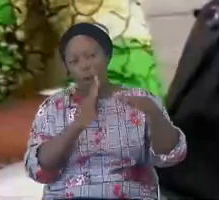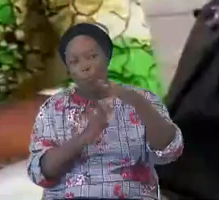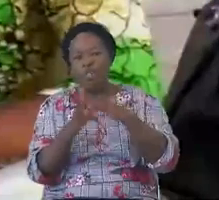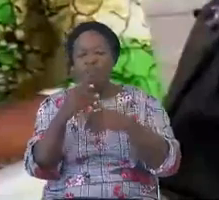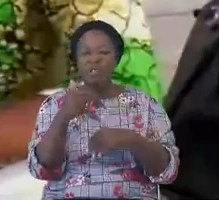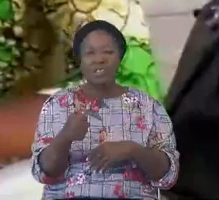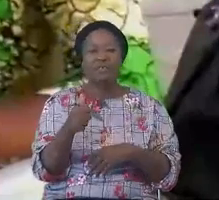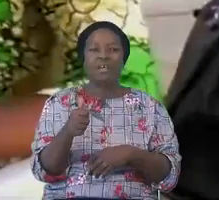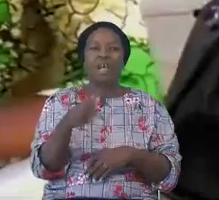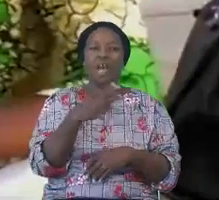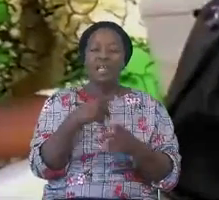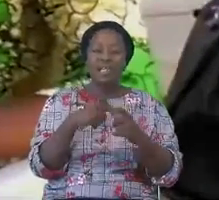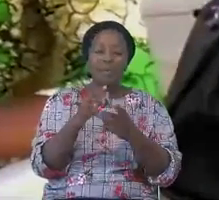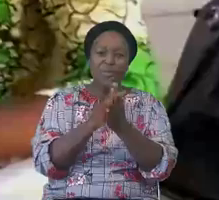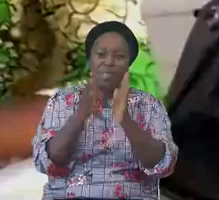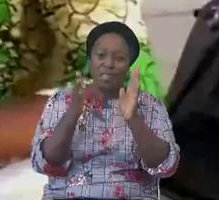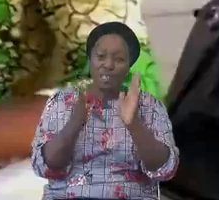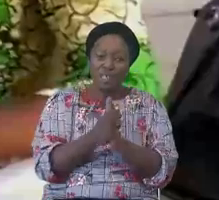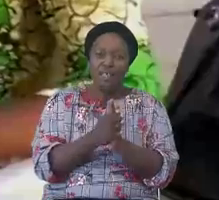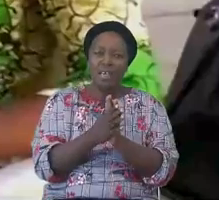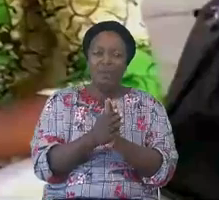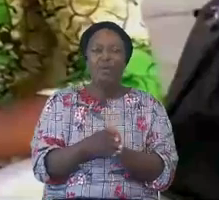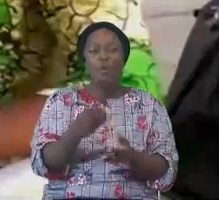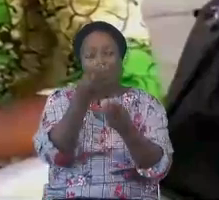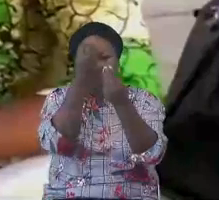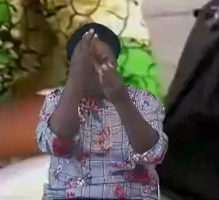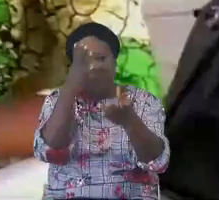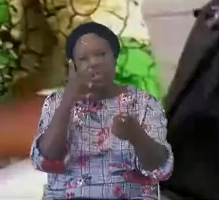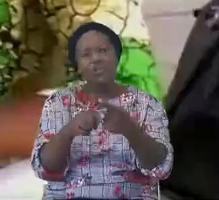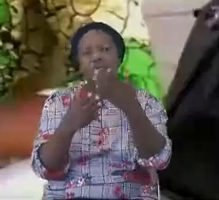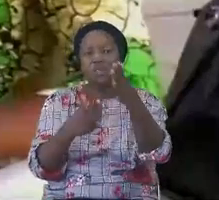8. Il s'est humilié lui-même, se rendant obéissant